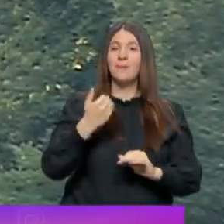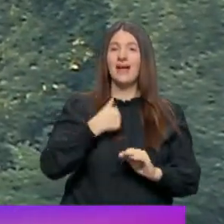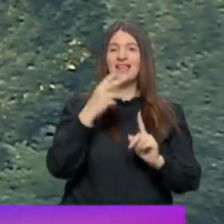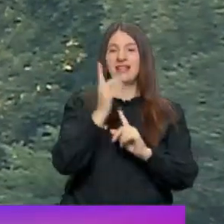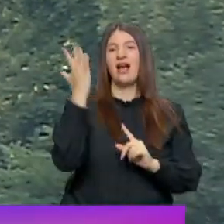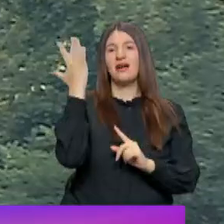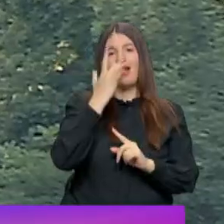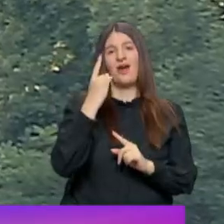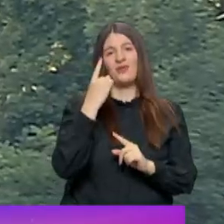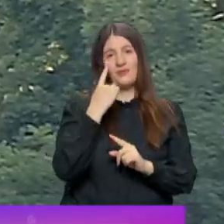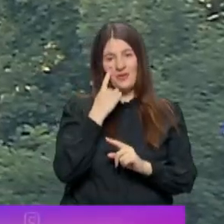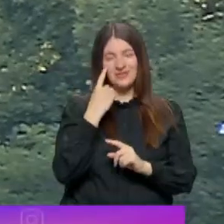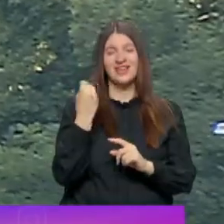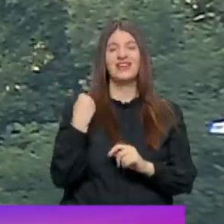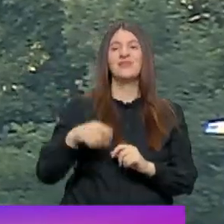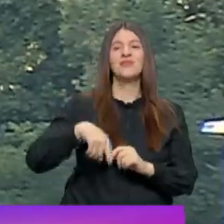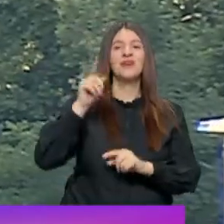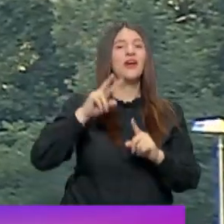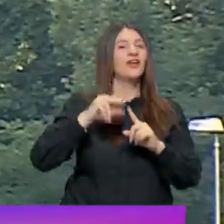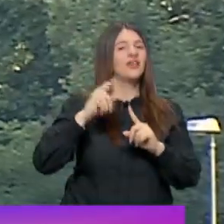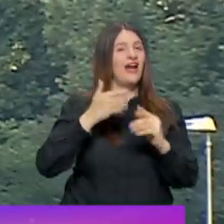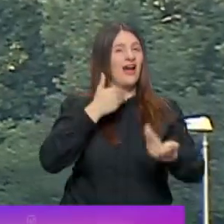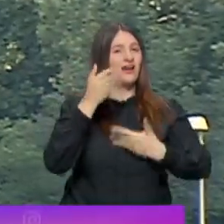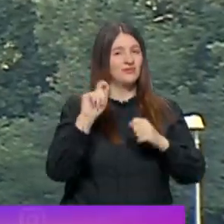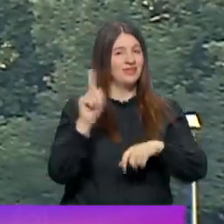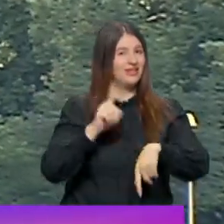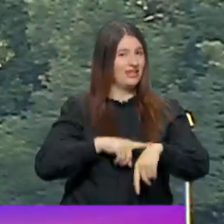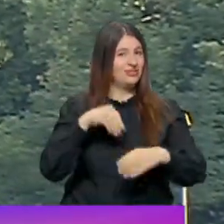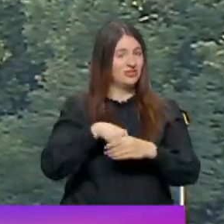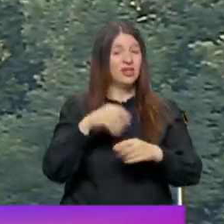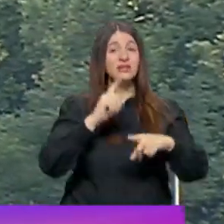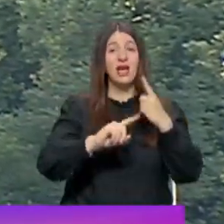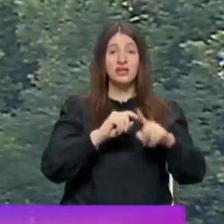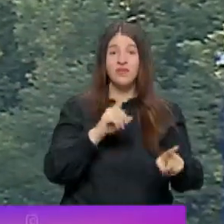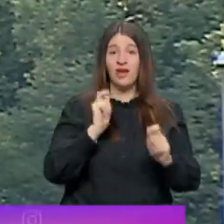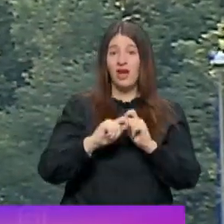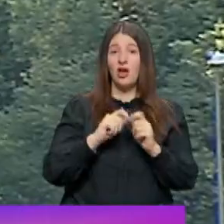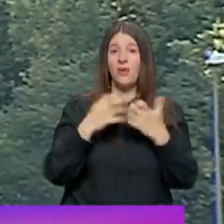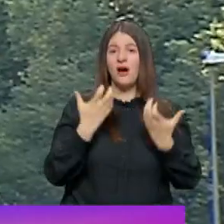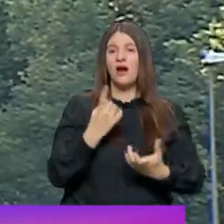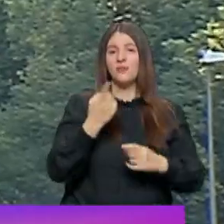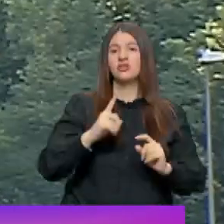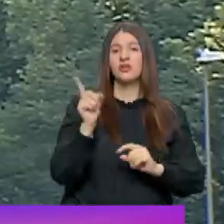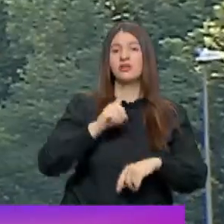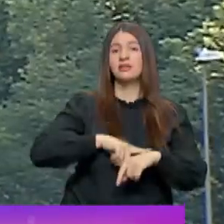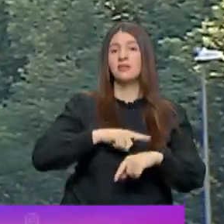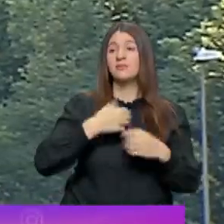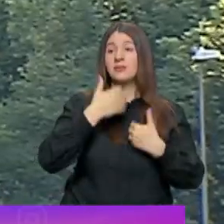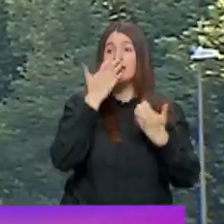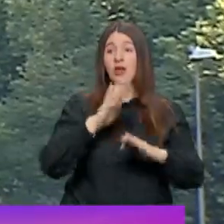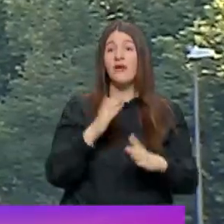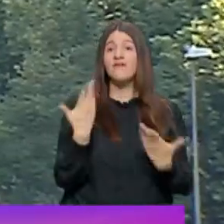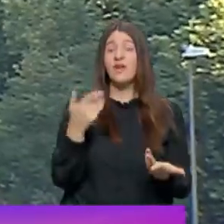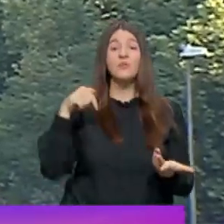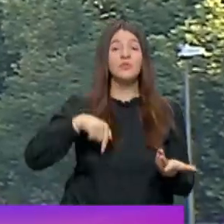Ben İlker Karagöz. Yeni günün notlarını paylaşacağız Çalar Saat'te. Siyaset ve ekonomi ağırlıklı bir Çalar Saat bizleri bekliyor